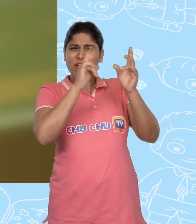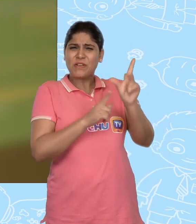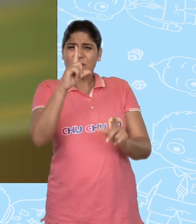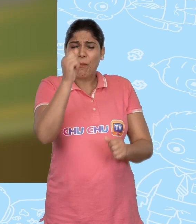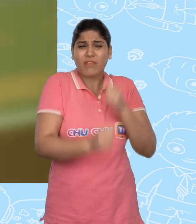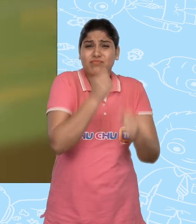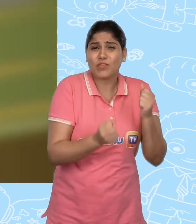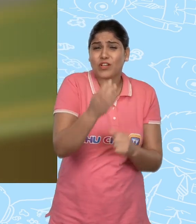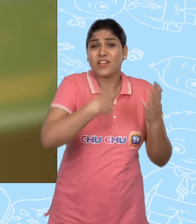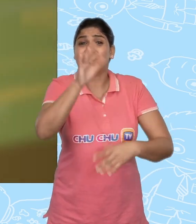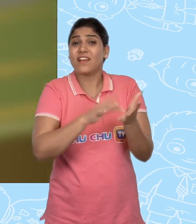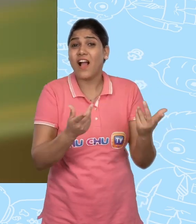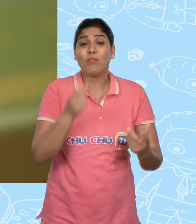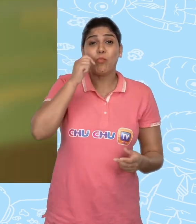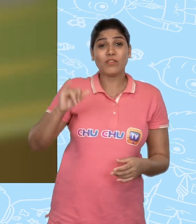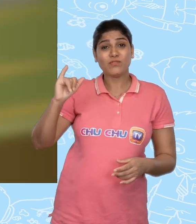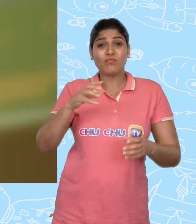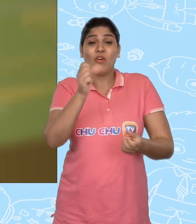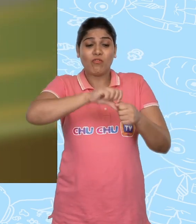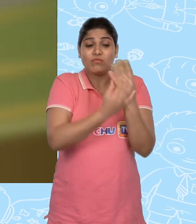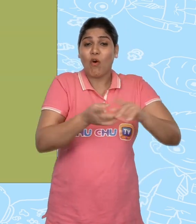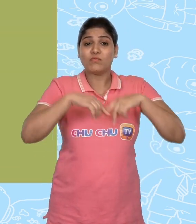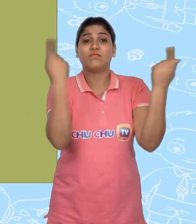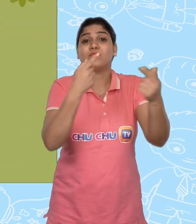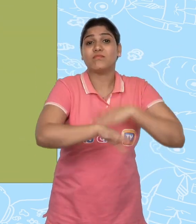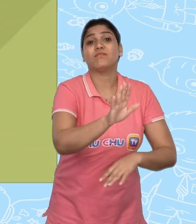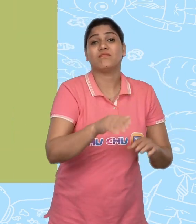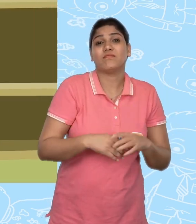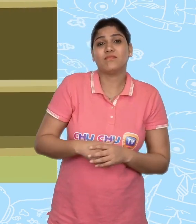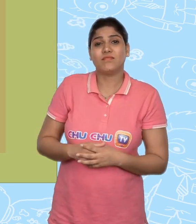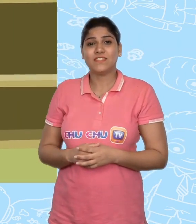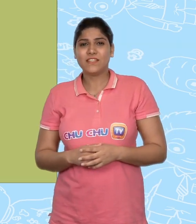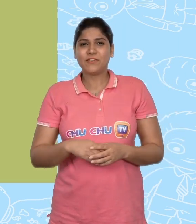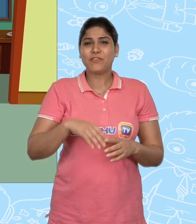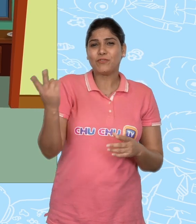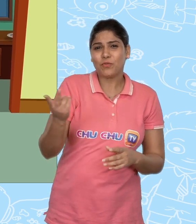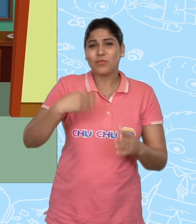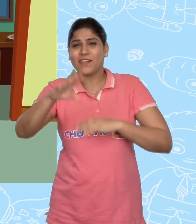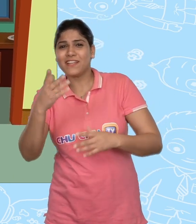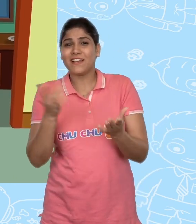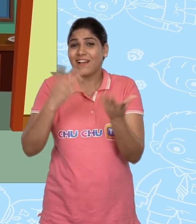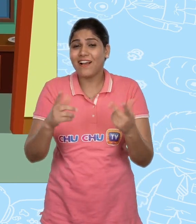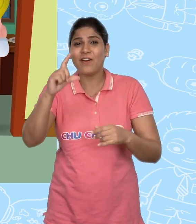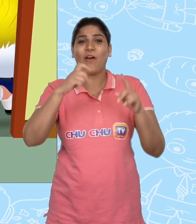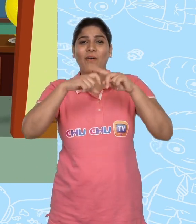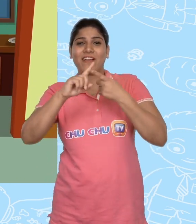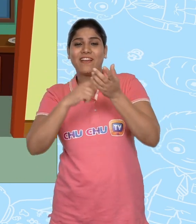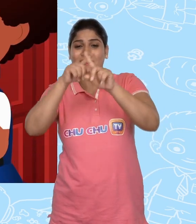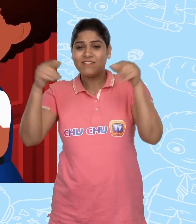चूचू और चीकू ने जल्दी से जाकर देखा, हैरी भागता जा रहा था बॉयज टॉयलेट की